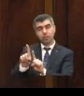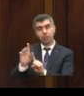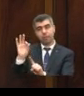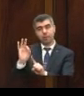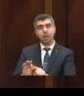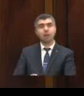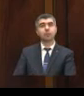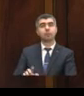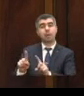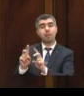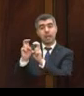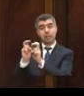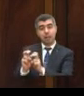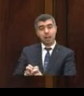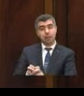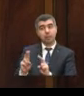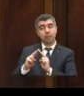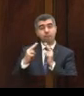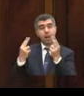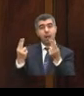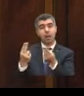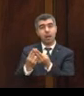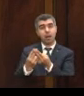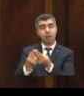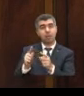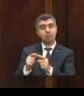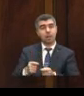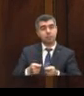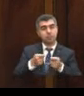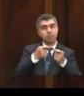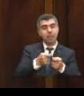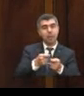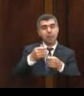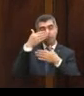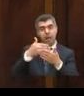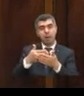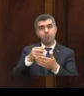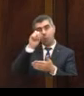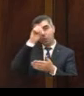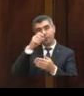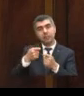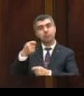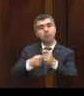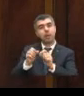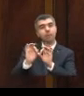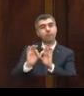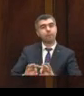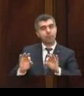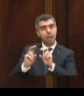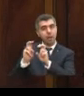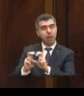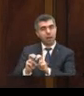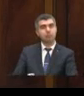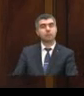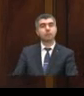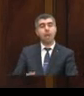1.11، تراجع الطلب العالمي الموجه للمغرب ب 20% دون احتساب الفوسفات ومشتقاته، تراجع معدل النمو